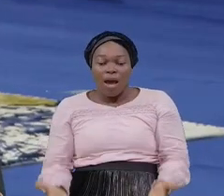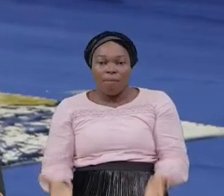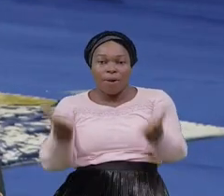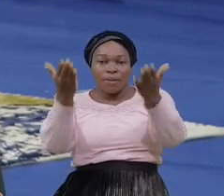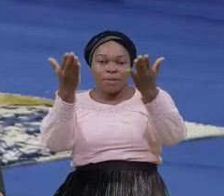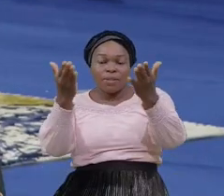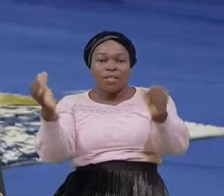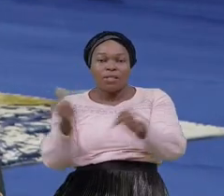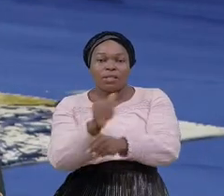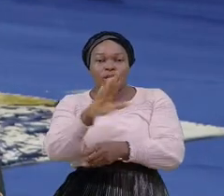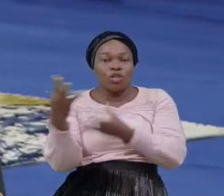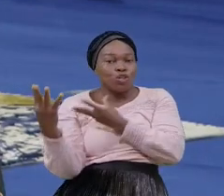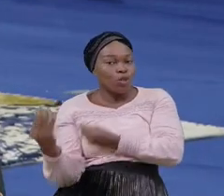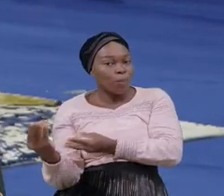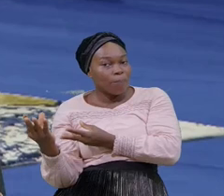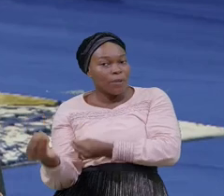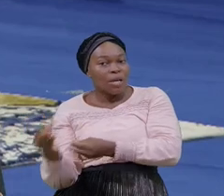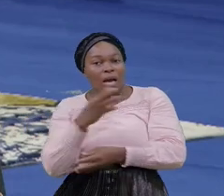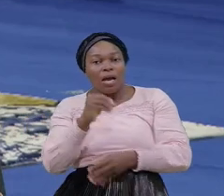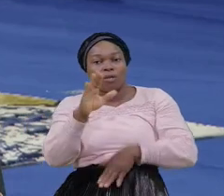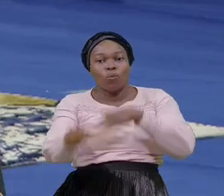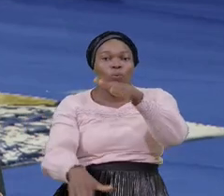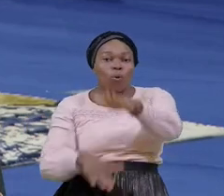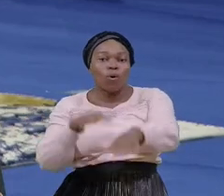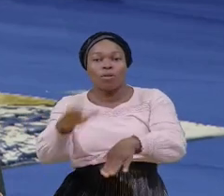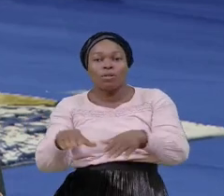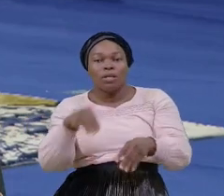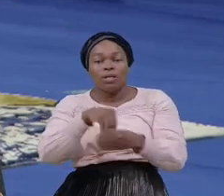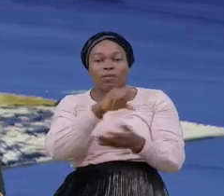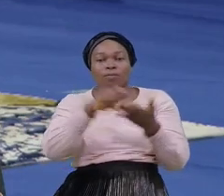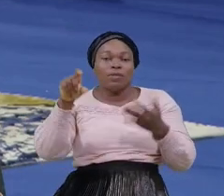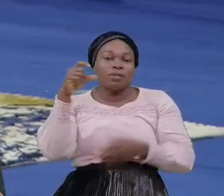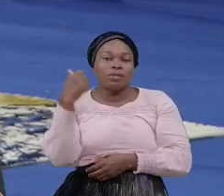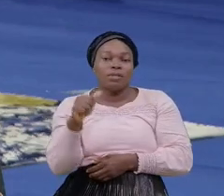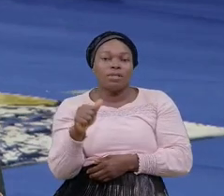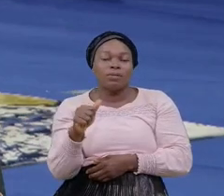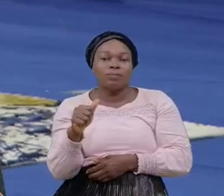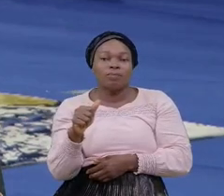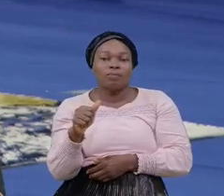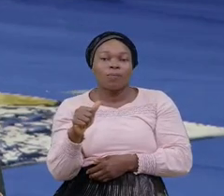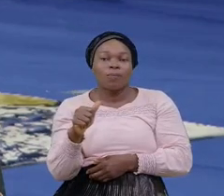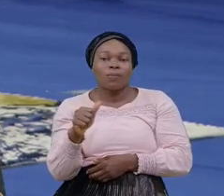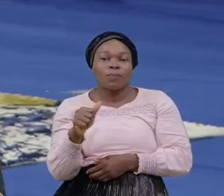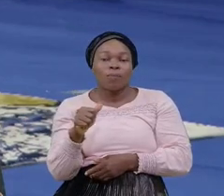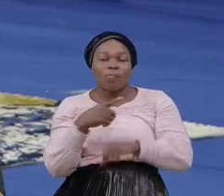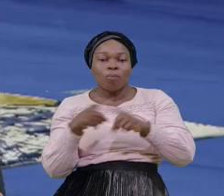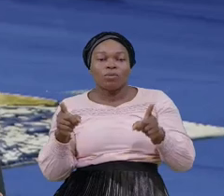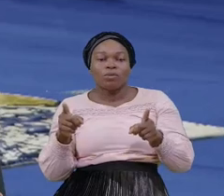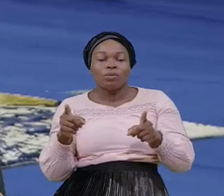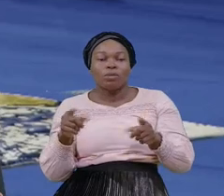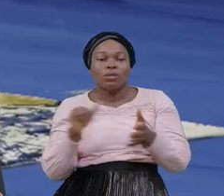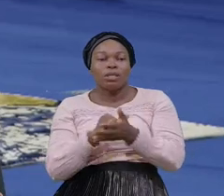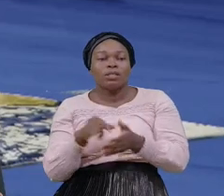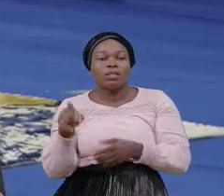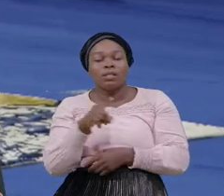dire, lève-toi, prends ton lit et marche. Voyons le verset 10. Or,